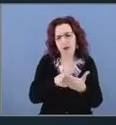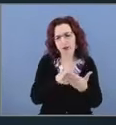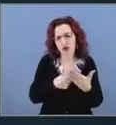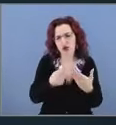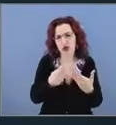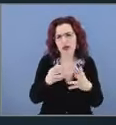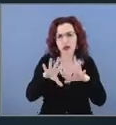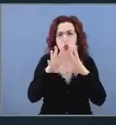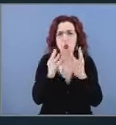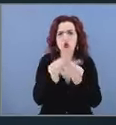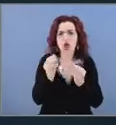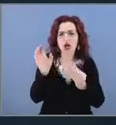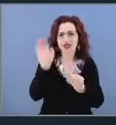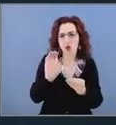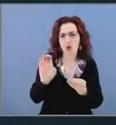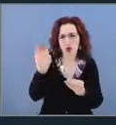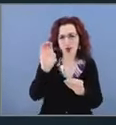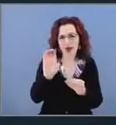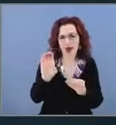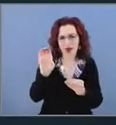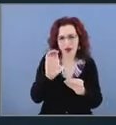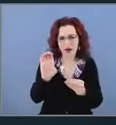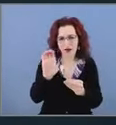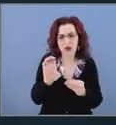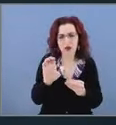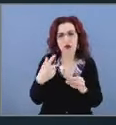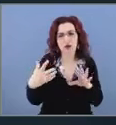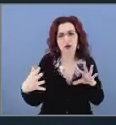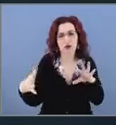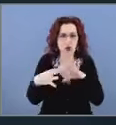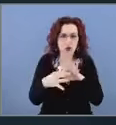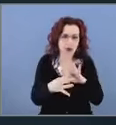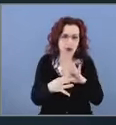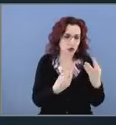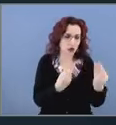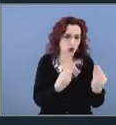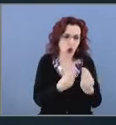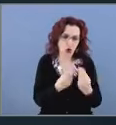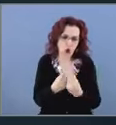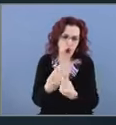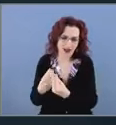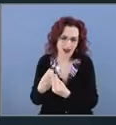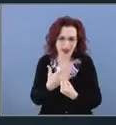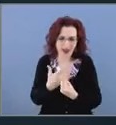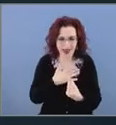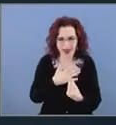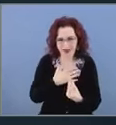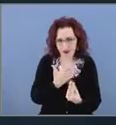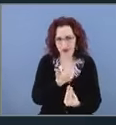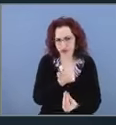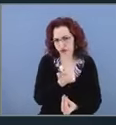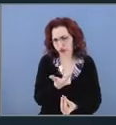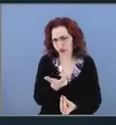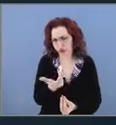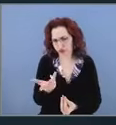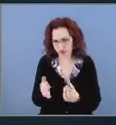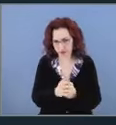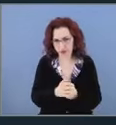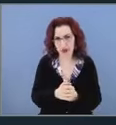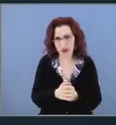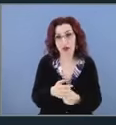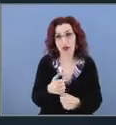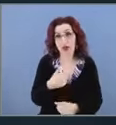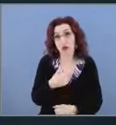hanno riguardato tanti, tanti dei nostri colleghi. È chiaro che potrei qui parlare in